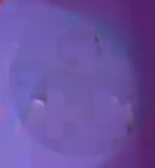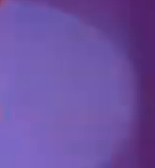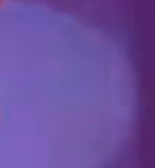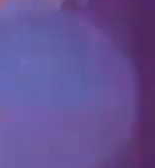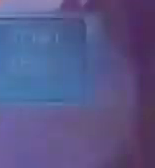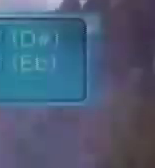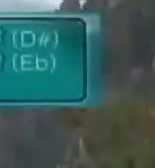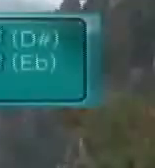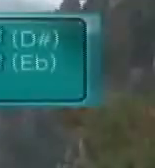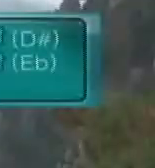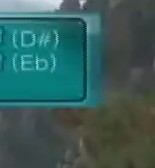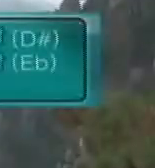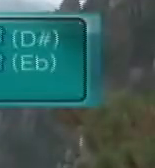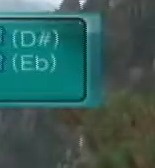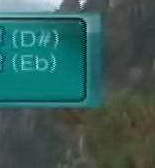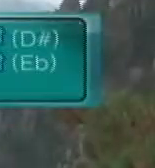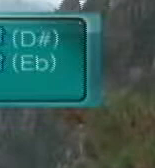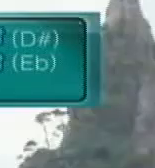안녕히 계세요.